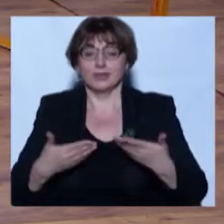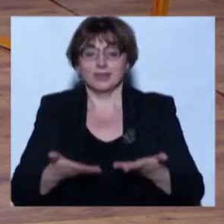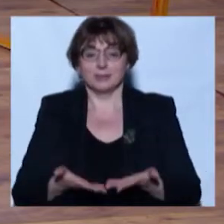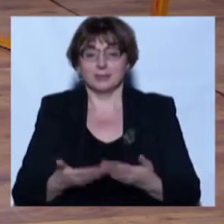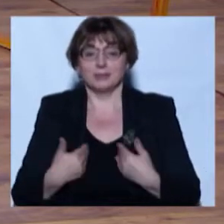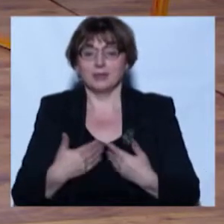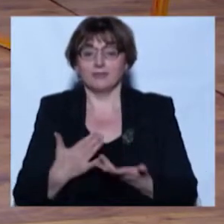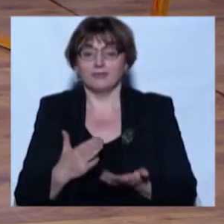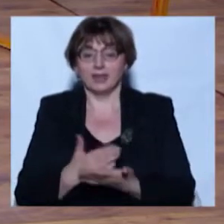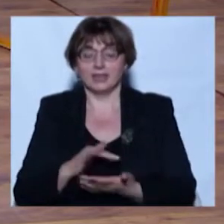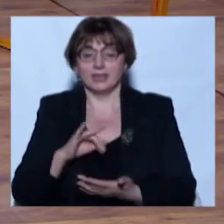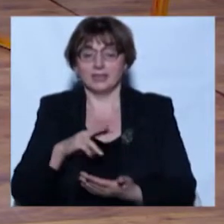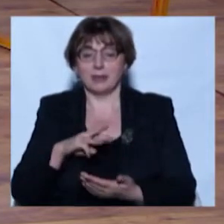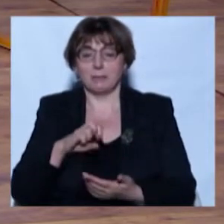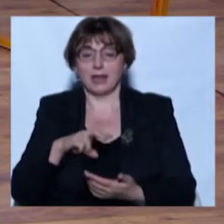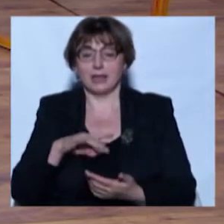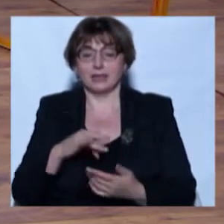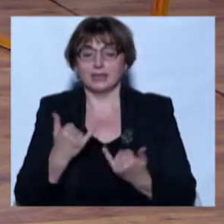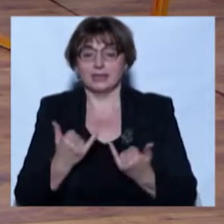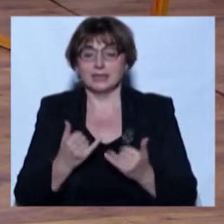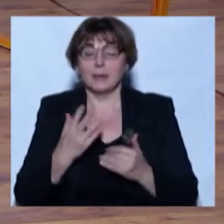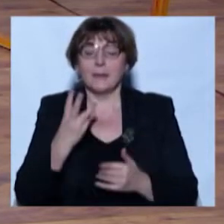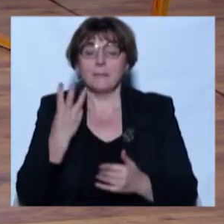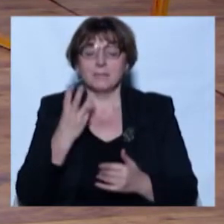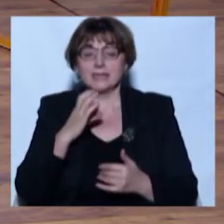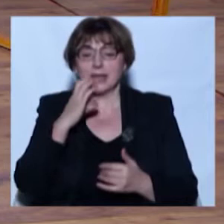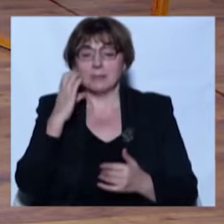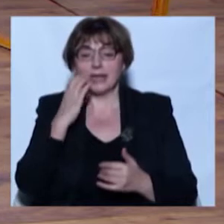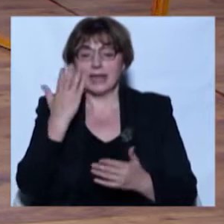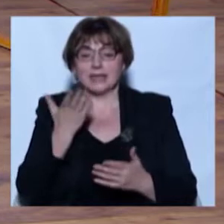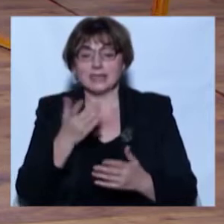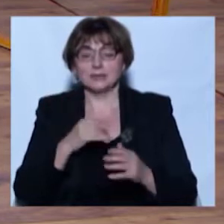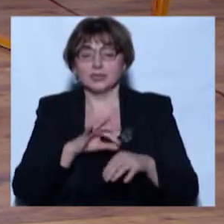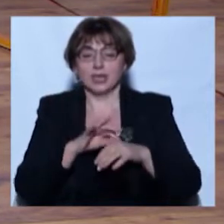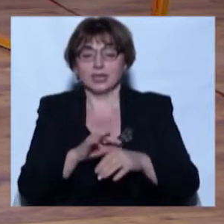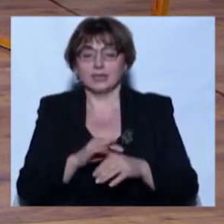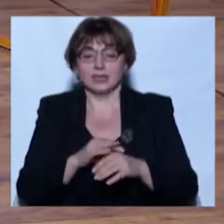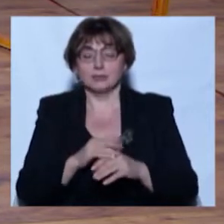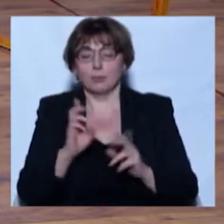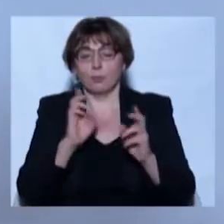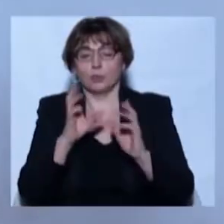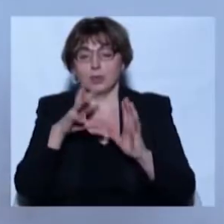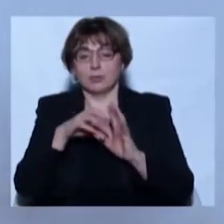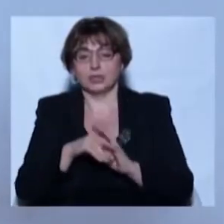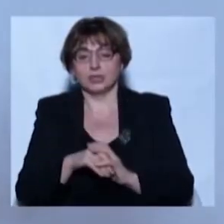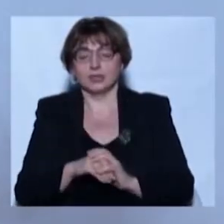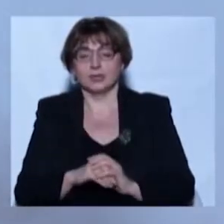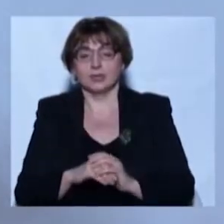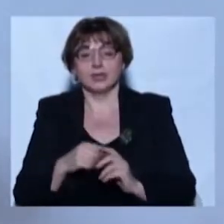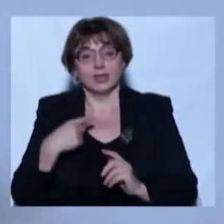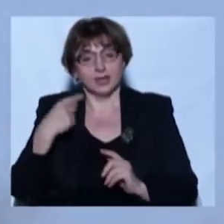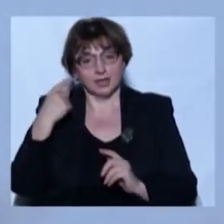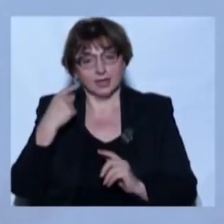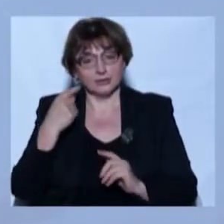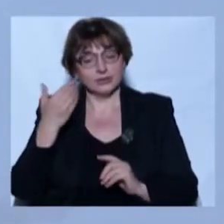მოგესალმებით. Მე ვარ ირმა მალანია და დღეს მესამე კლასელებს გაკვეთილს ჩაკიტარებთ ბუნებაში. Გახსოვთ